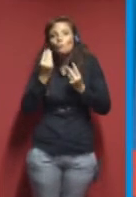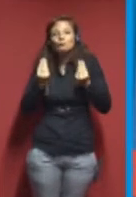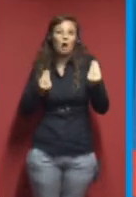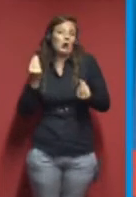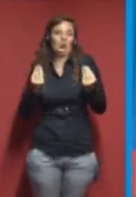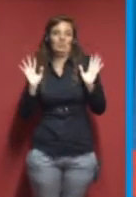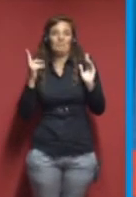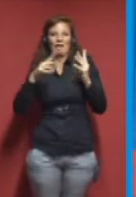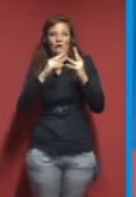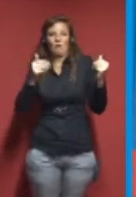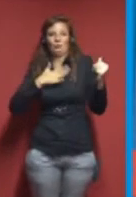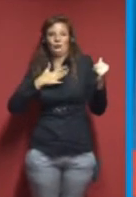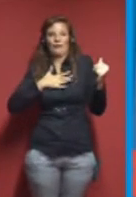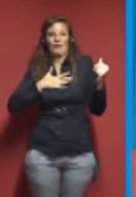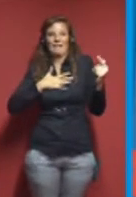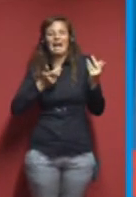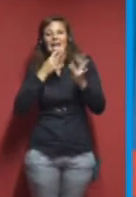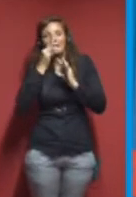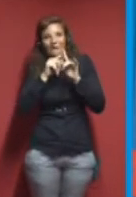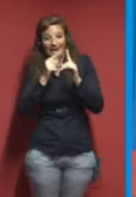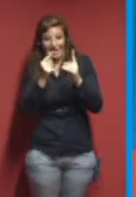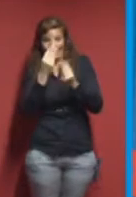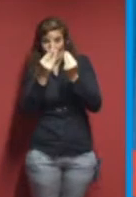e lavorare per esempio